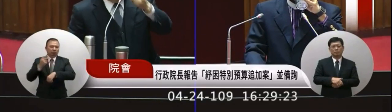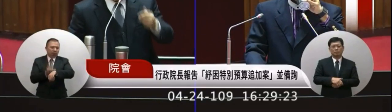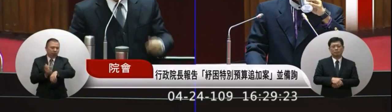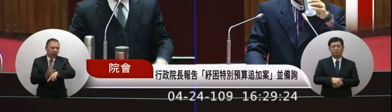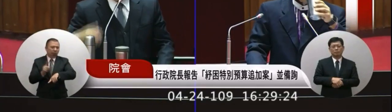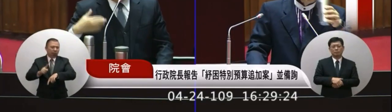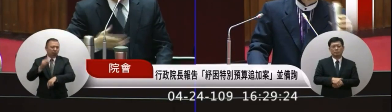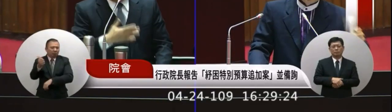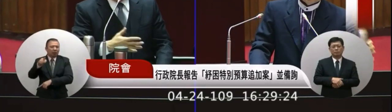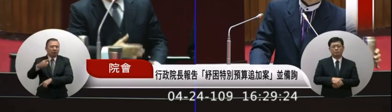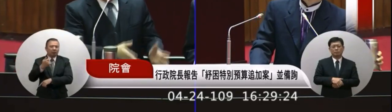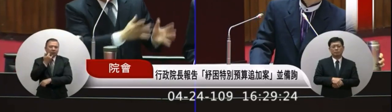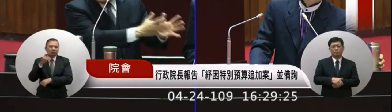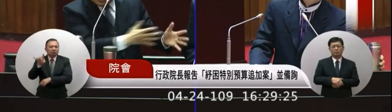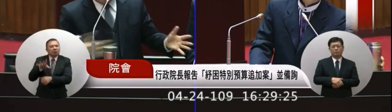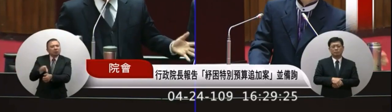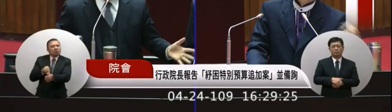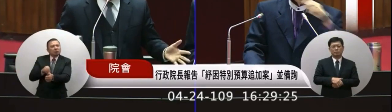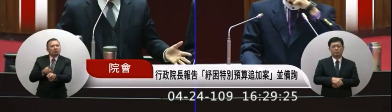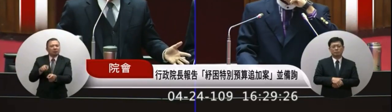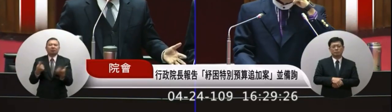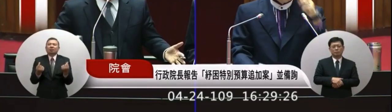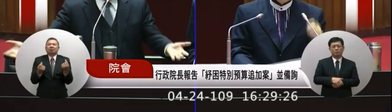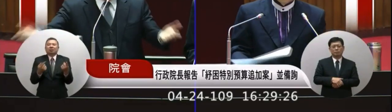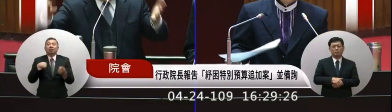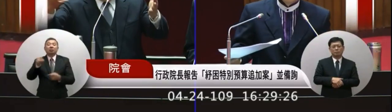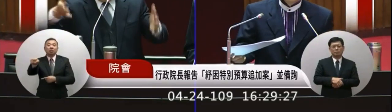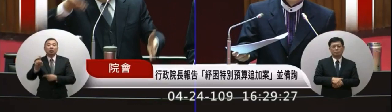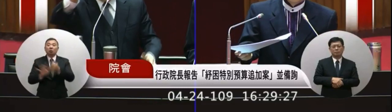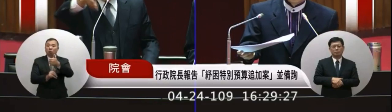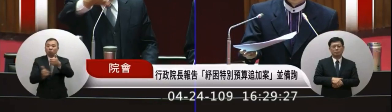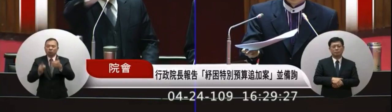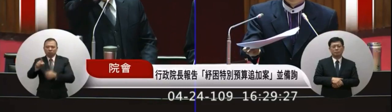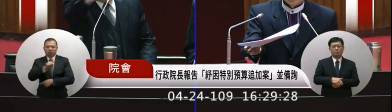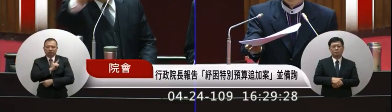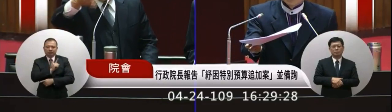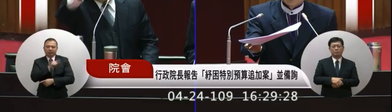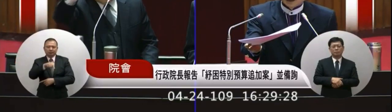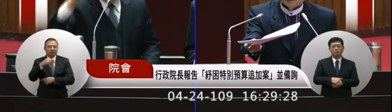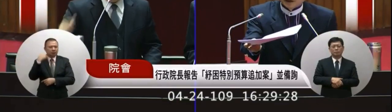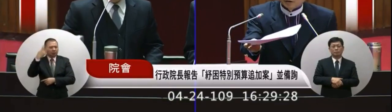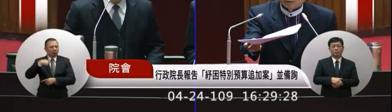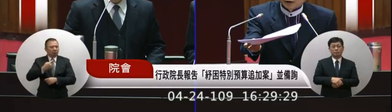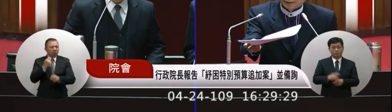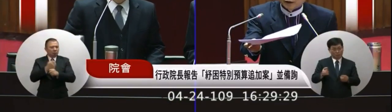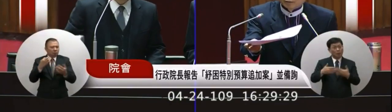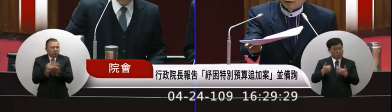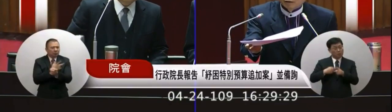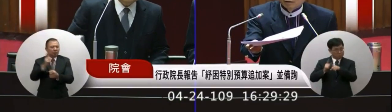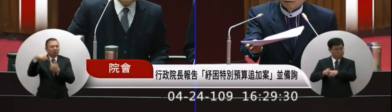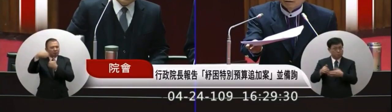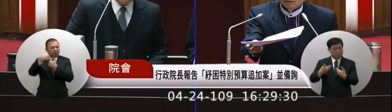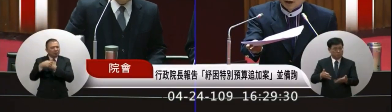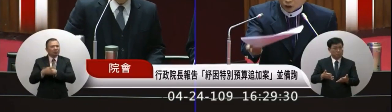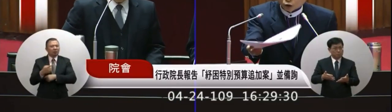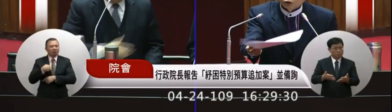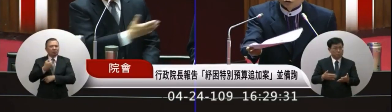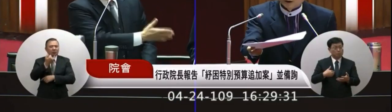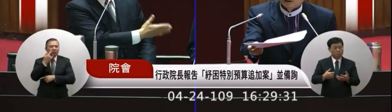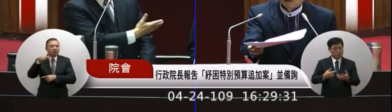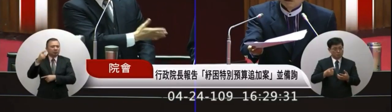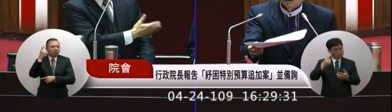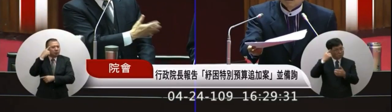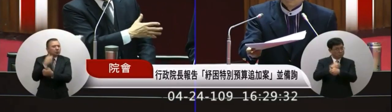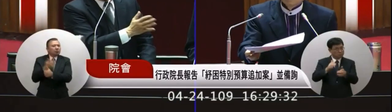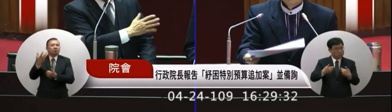员你都尽量指教，啊，阮就尽量吸收，啊，到尾啊，那好的尽量 用。你要用无？你要用无？啊，用